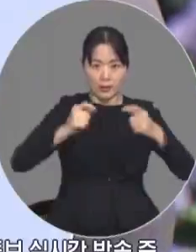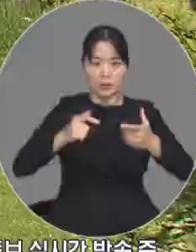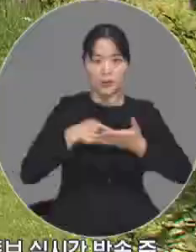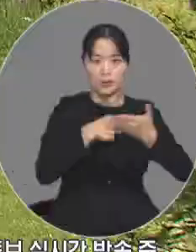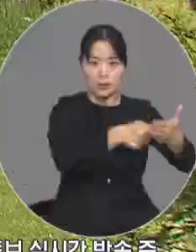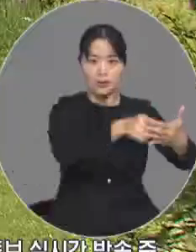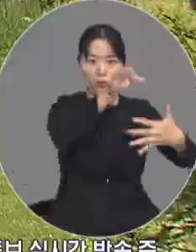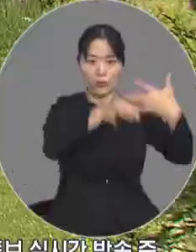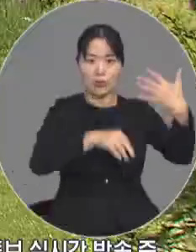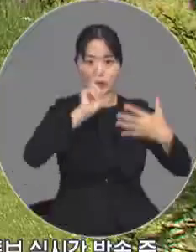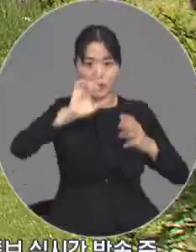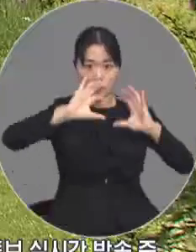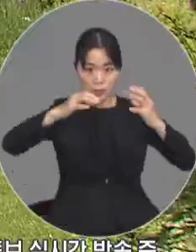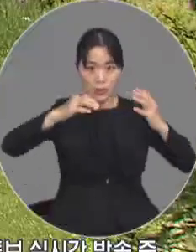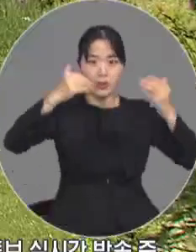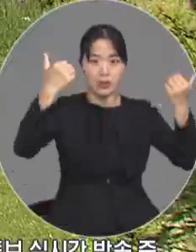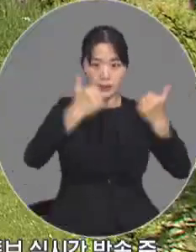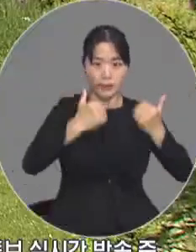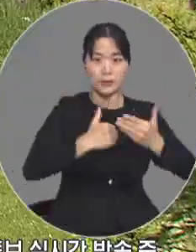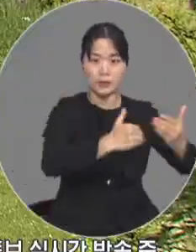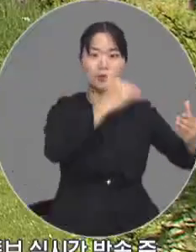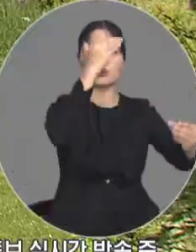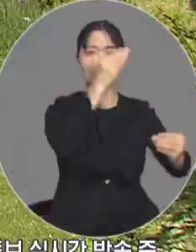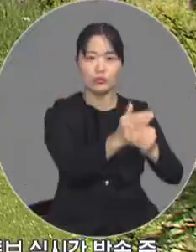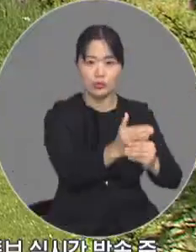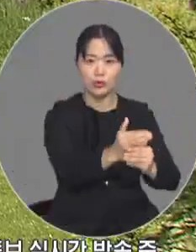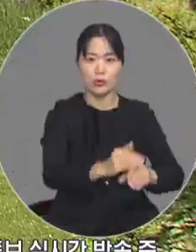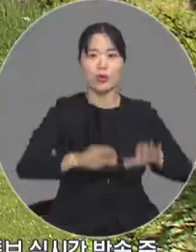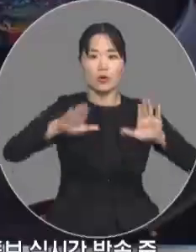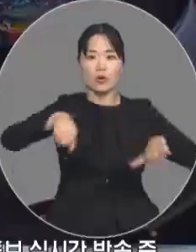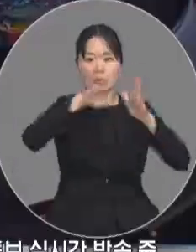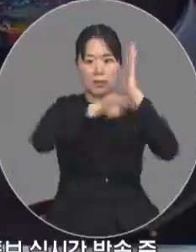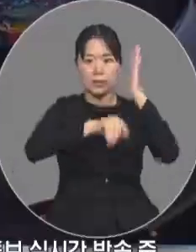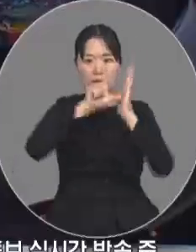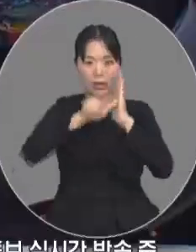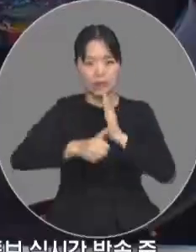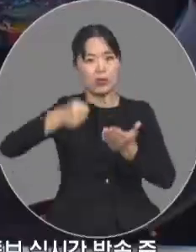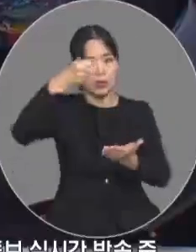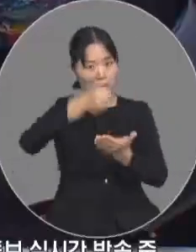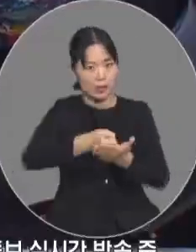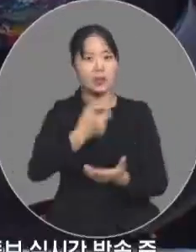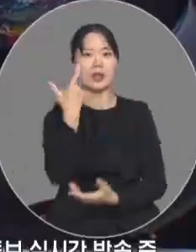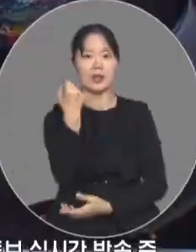정부 심의가 진행 중이며 올 하반기 확정 여부가 결정납니다.